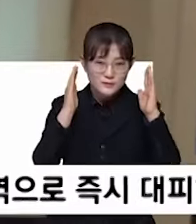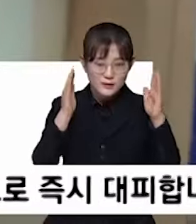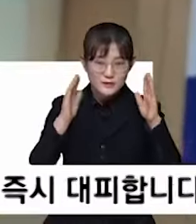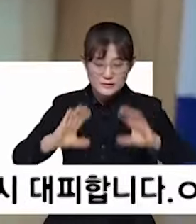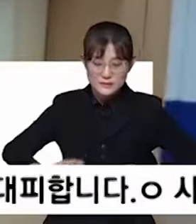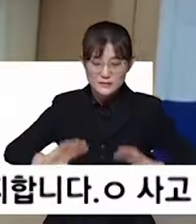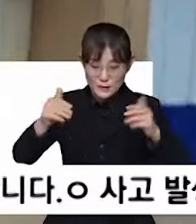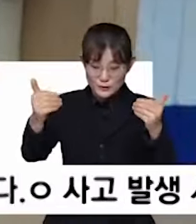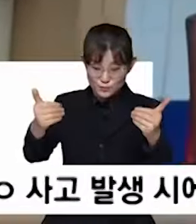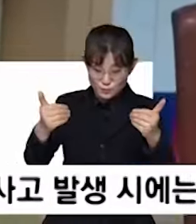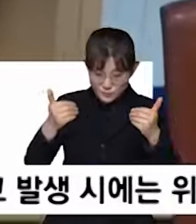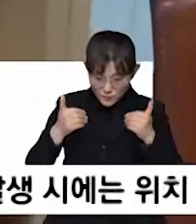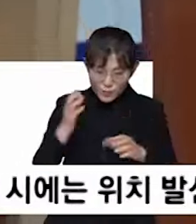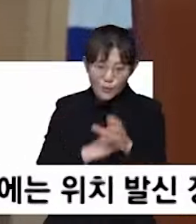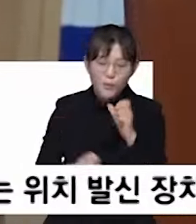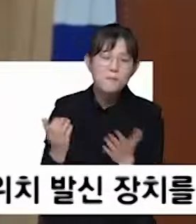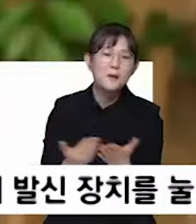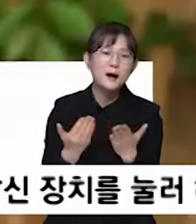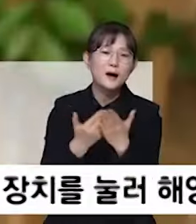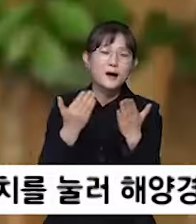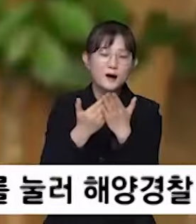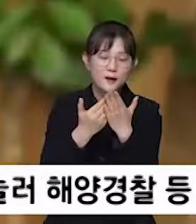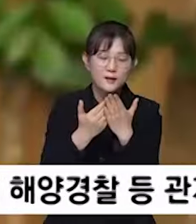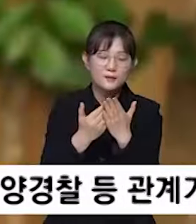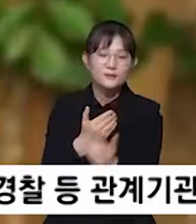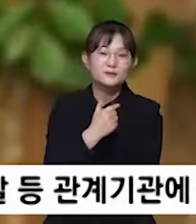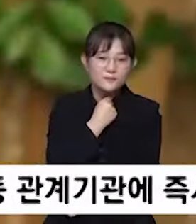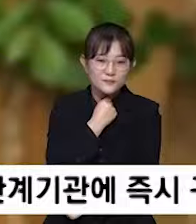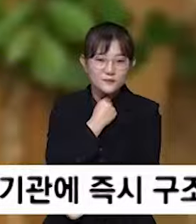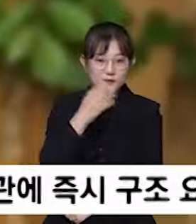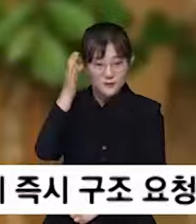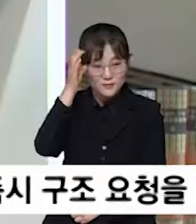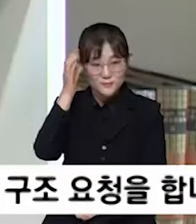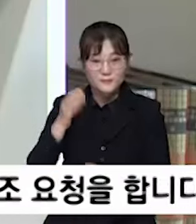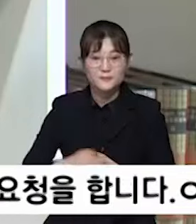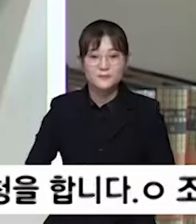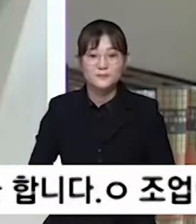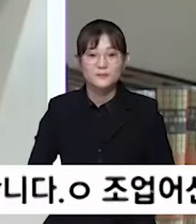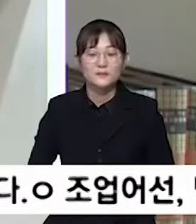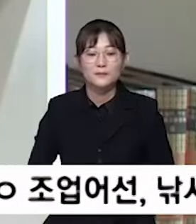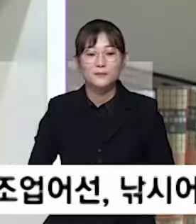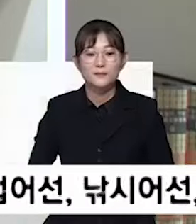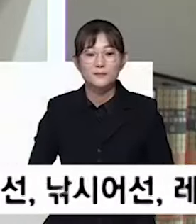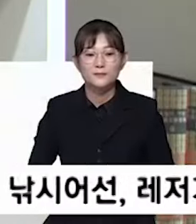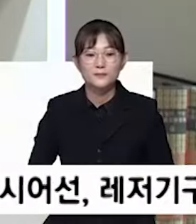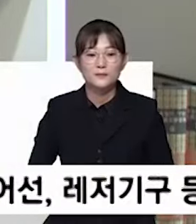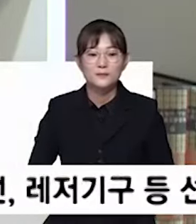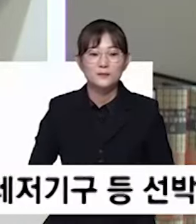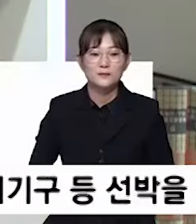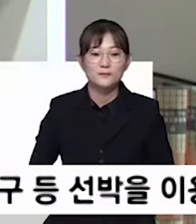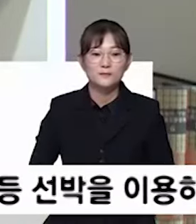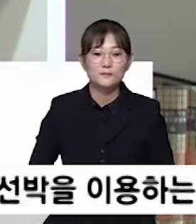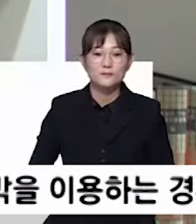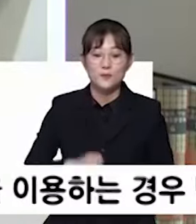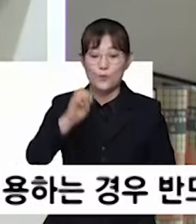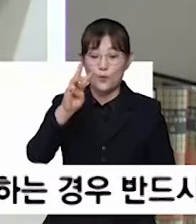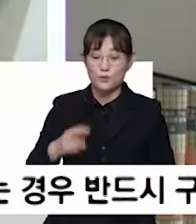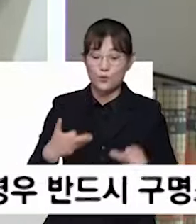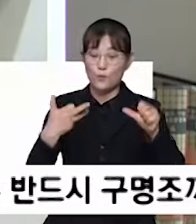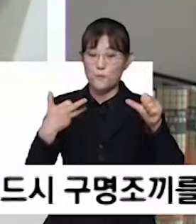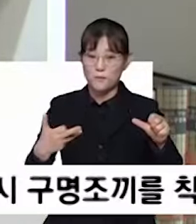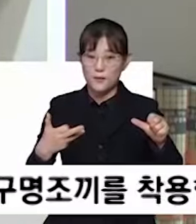받고 더욱 발전하는 계기가 되기를 바라는 목소리도 나왔습니다. 광주 항쟁 같은 그런 고통도